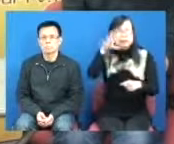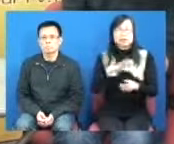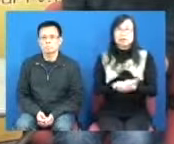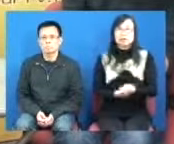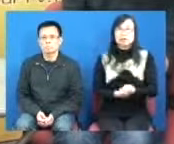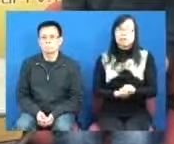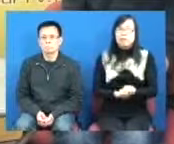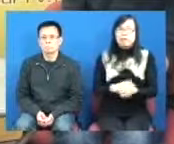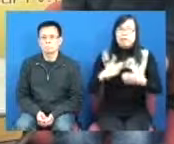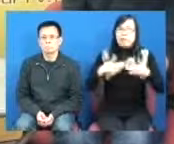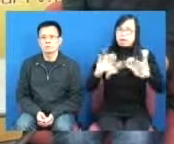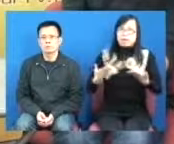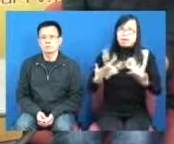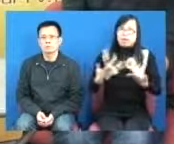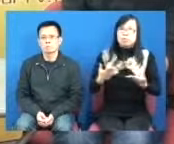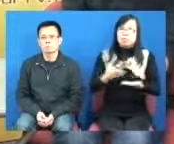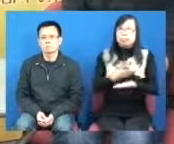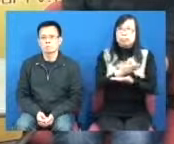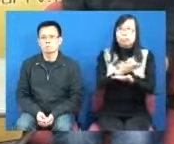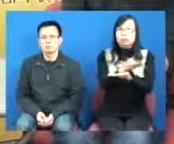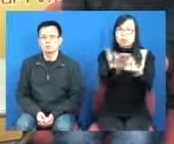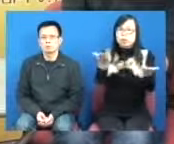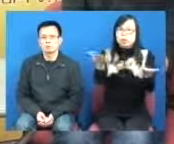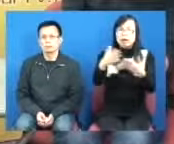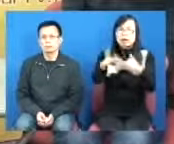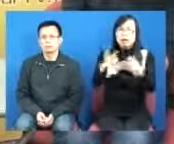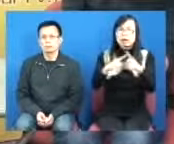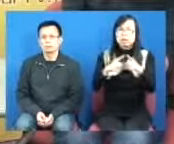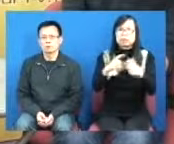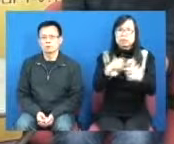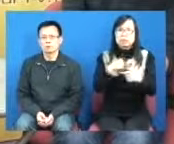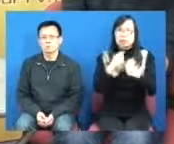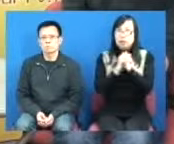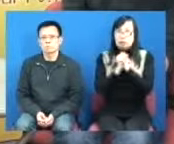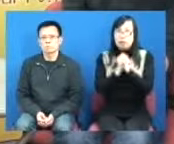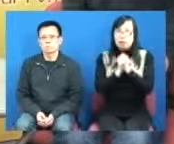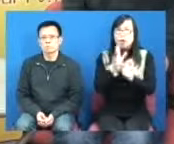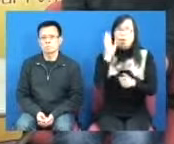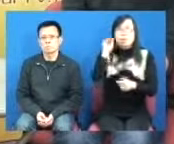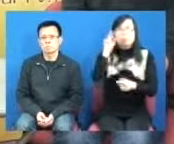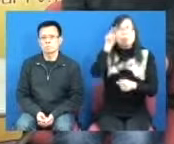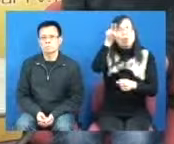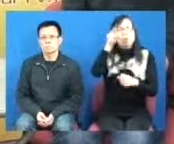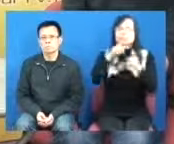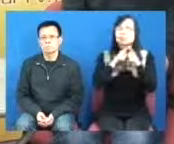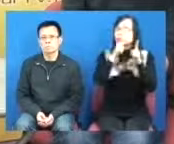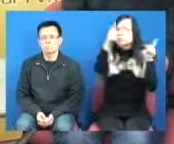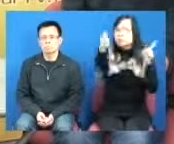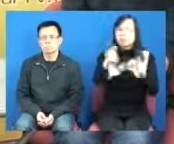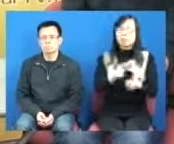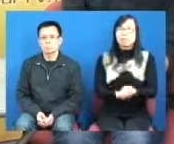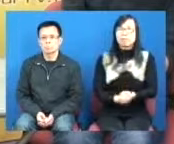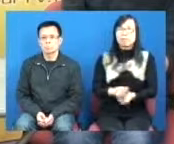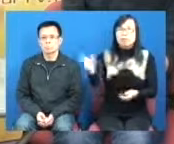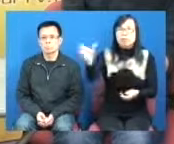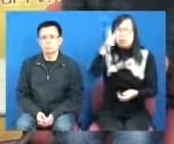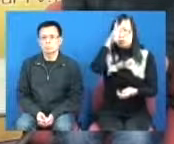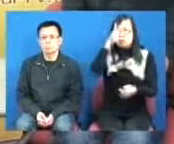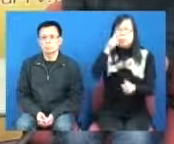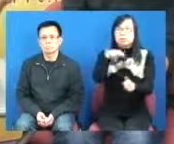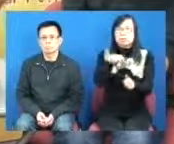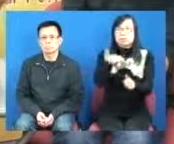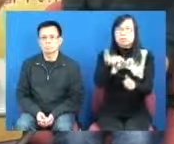反映不到我們大多數市民的訴求為甚麼他不看長遠一點我覺得其實跟我們政治制度如何